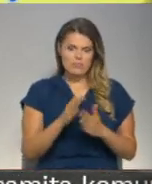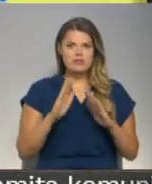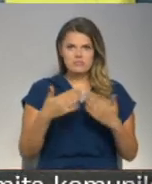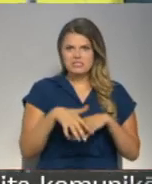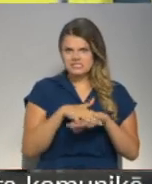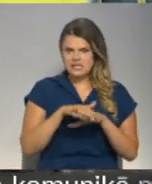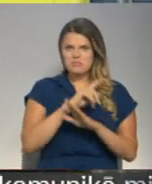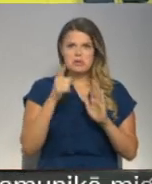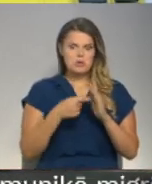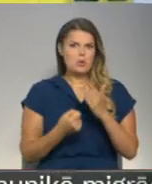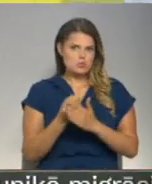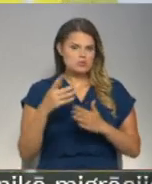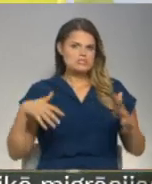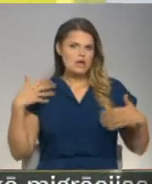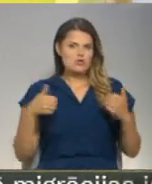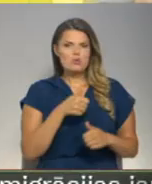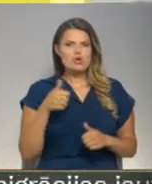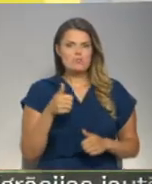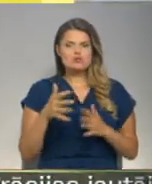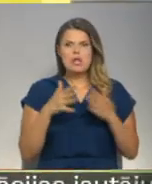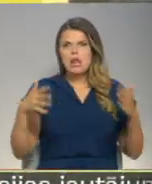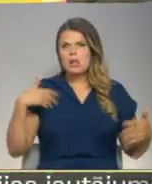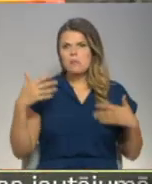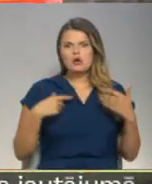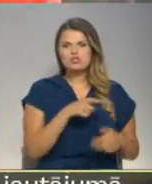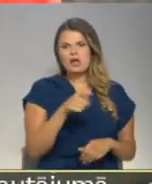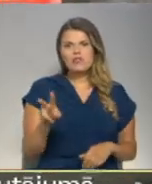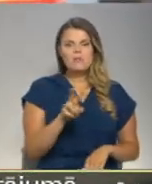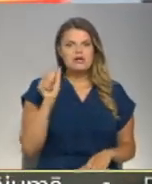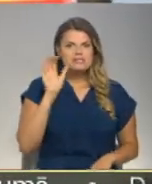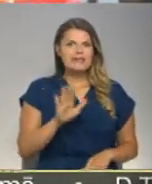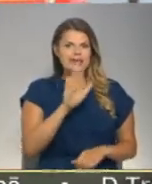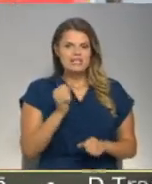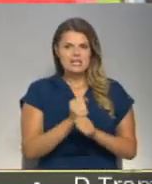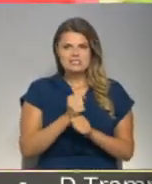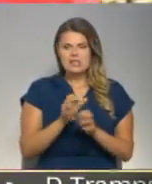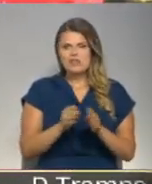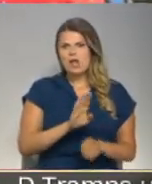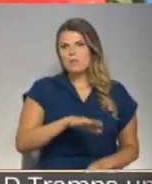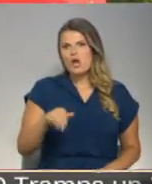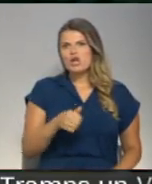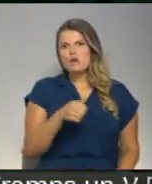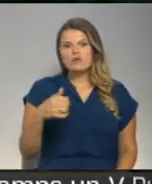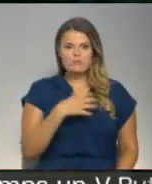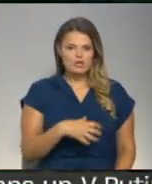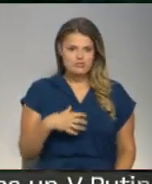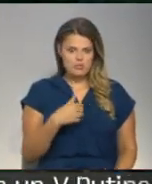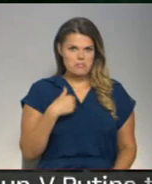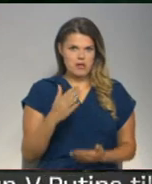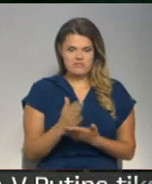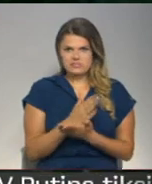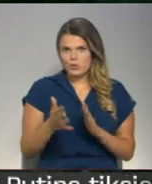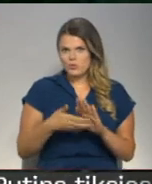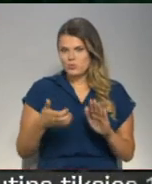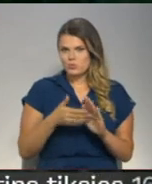šis jautājums ir radījis satraukumu. Sevišķi lielas bažas pauž tie, kuri ikdienā strādā ar bērniem ar īpašām vajadzībām. Man vispār trūkst